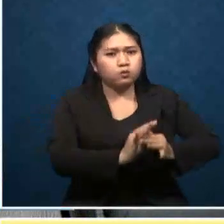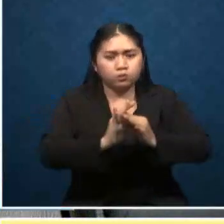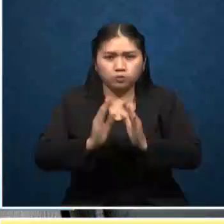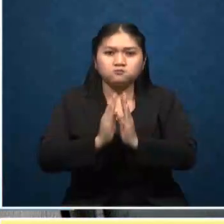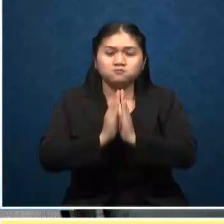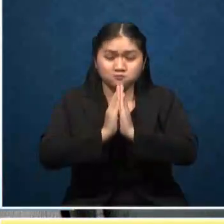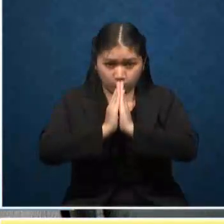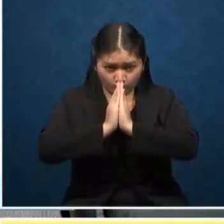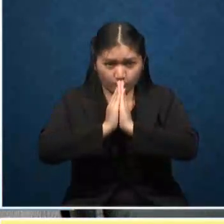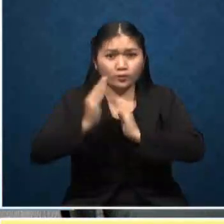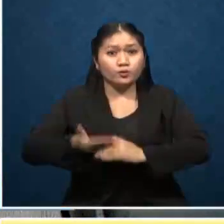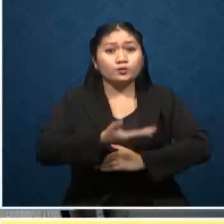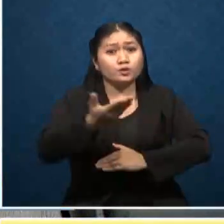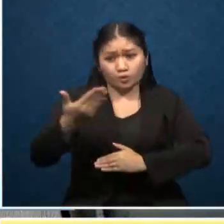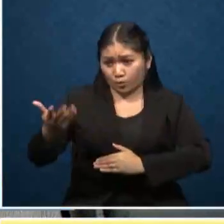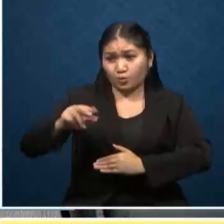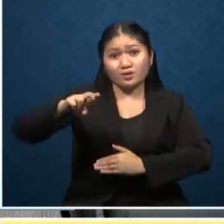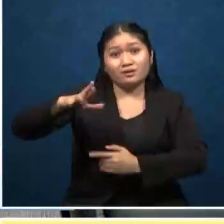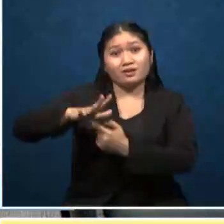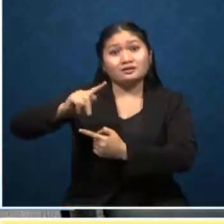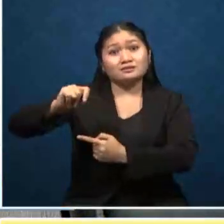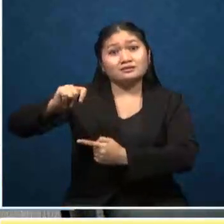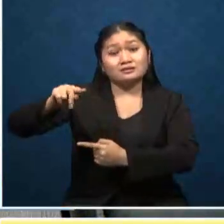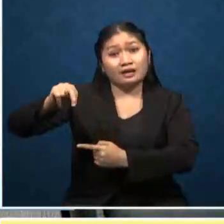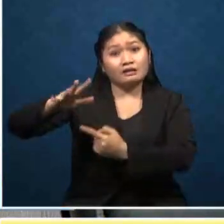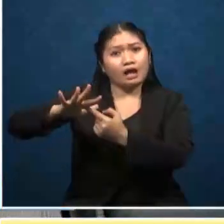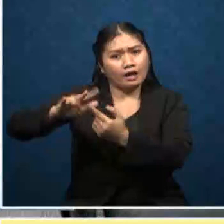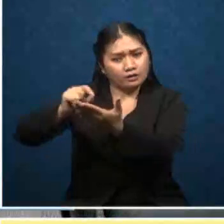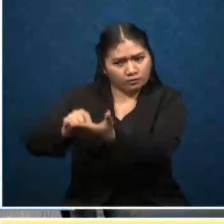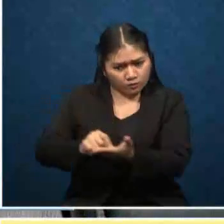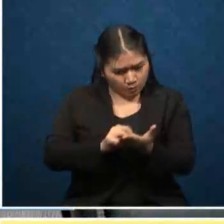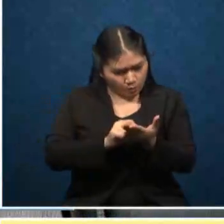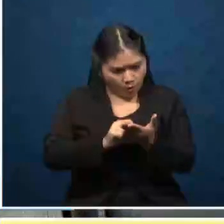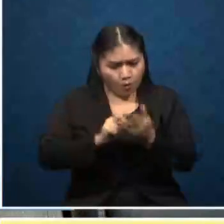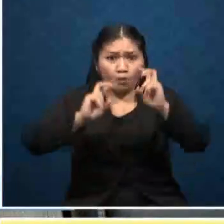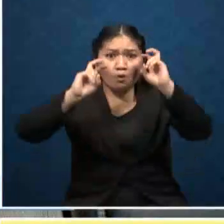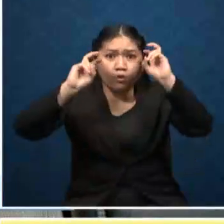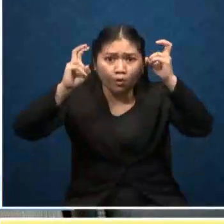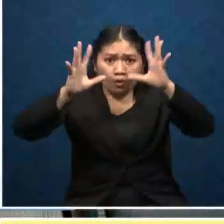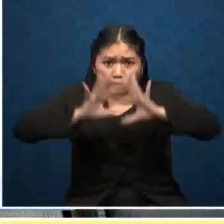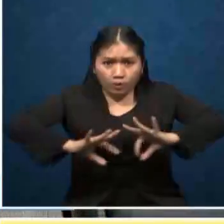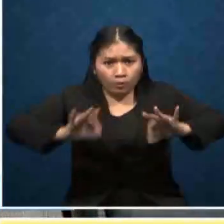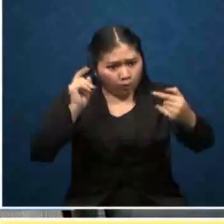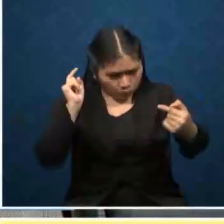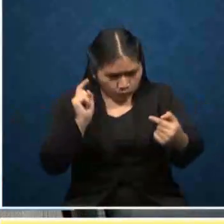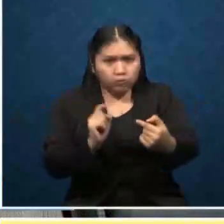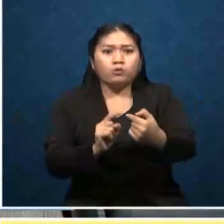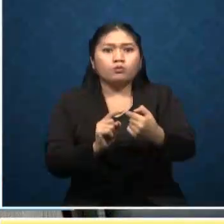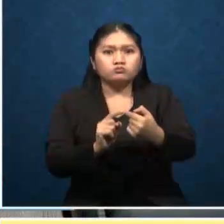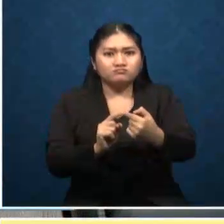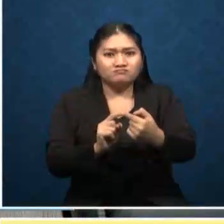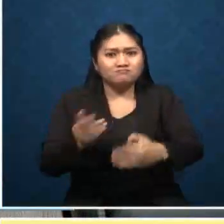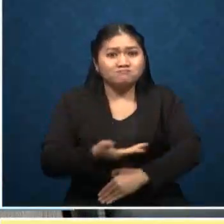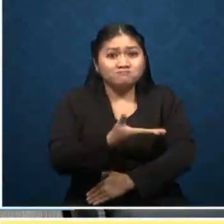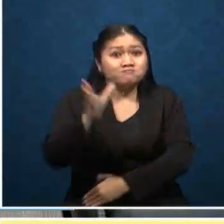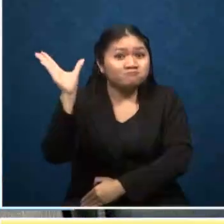บคุณพธษณาที่นำเรื่องนี้เข้ามาแล้วก็ท่านตงชอเรื่องได้อยางเหะสมผมเน้นที่นี้นะครับท่ผู้ฟ